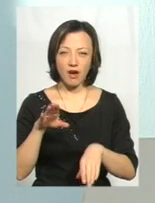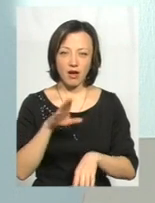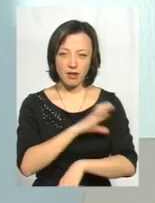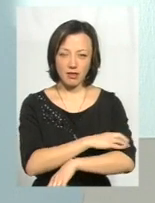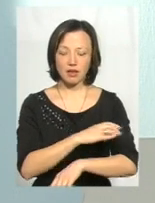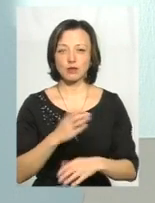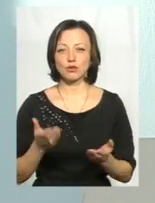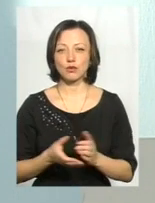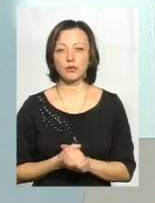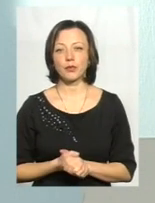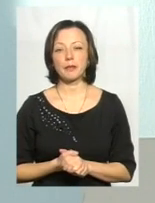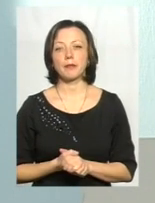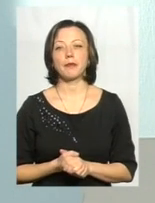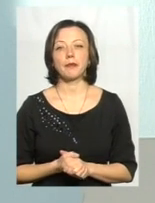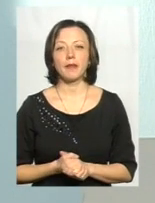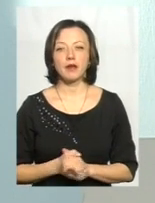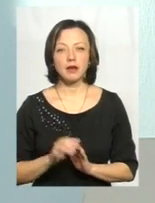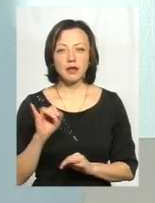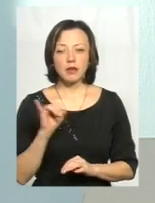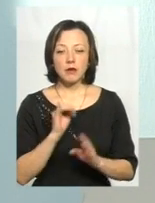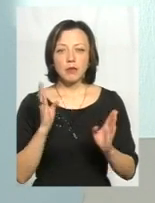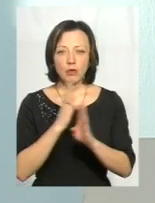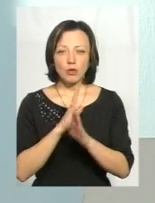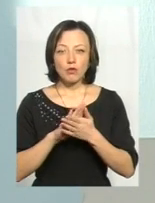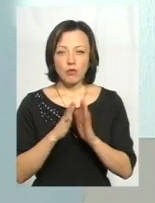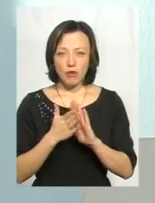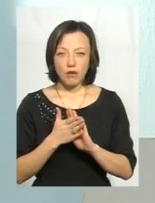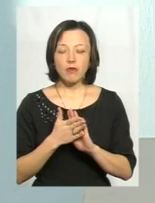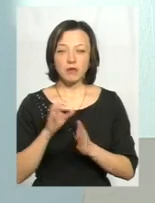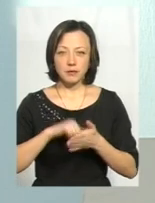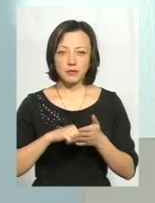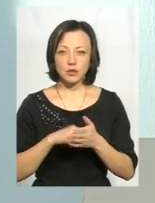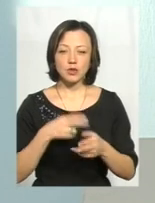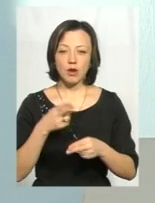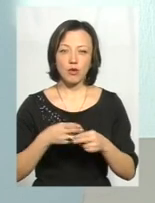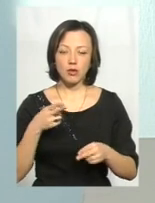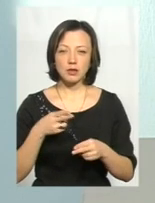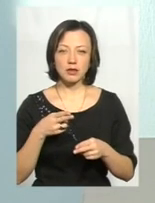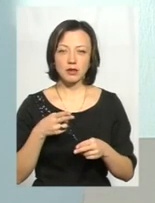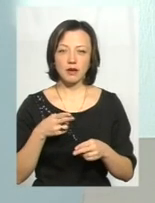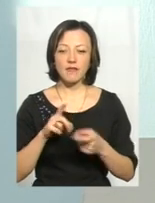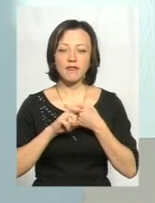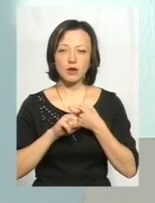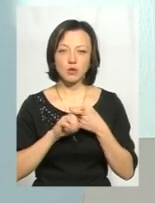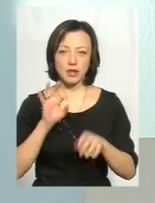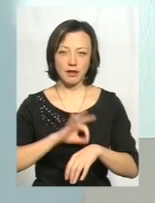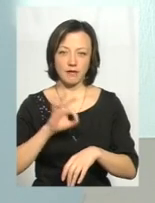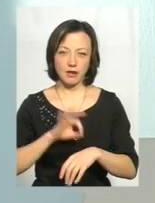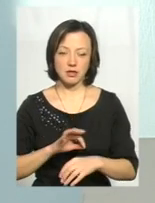тиску. Ну і погодні умови сприяють тому, що йде загострення сезону, загострення вірусних